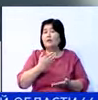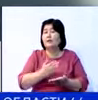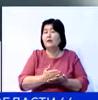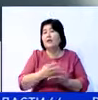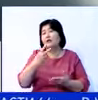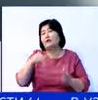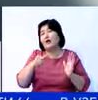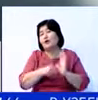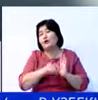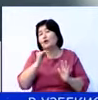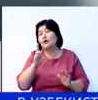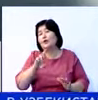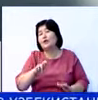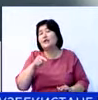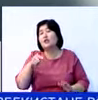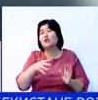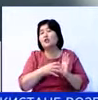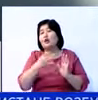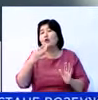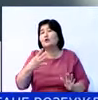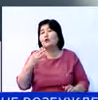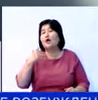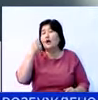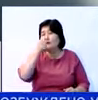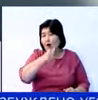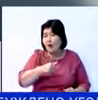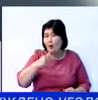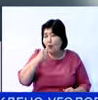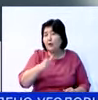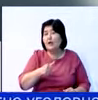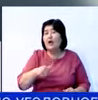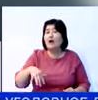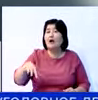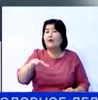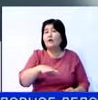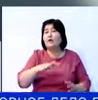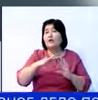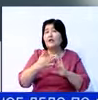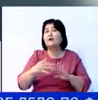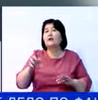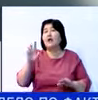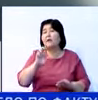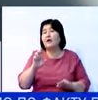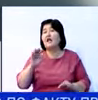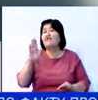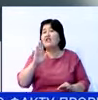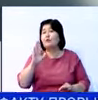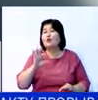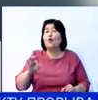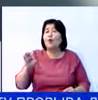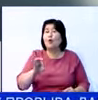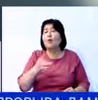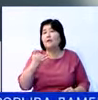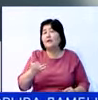26 июня 1944 года в районе деревни папа и дэвов витебской области с